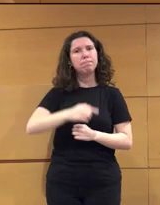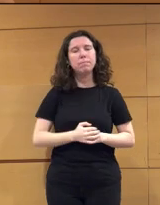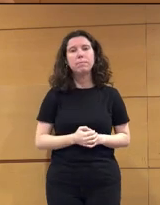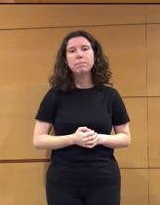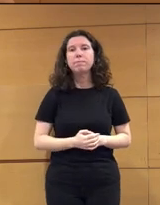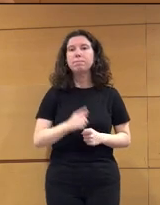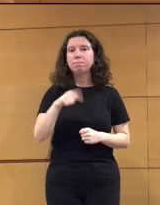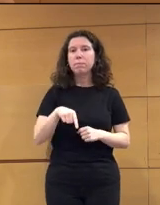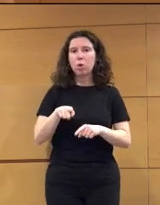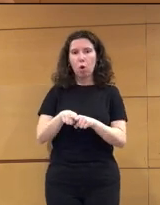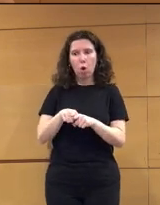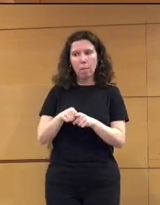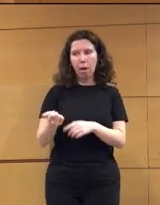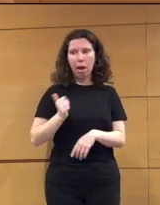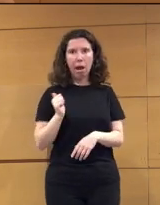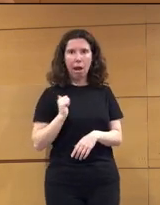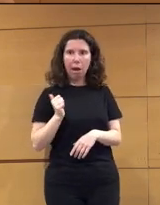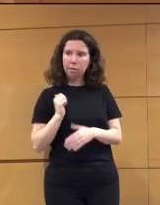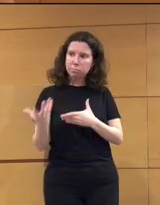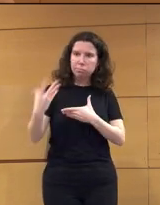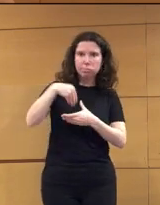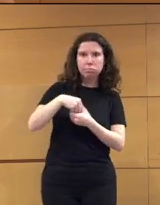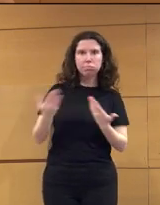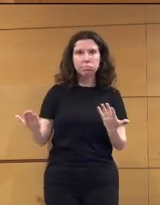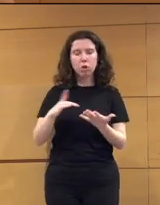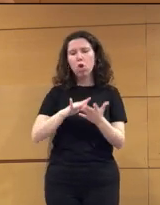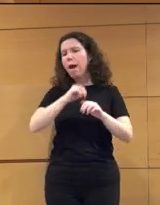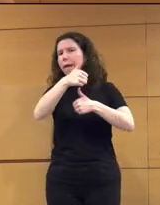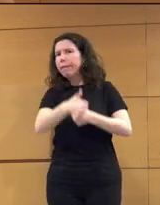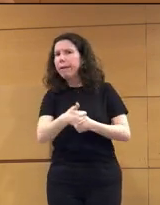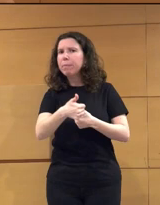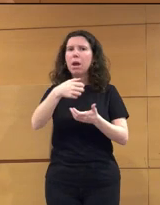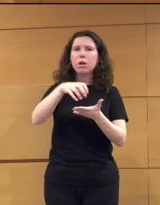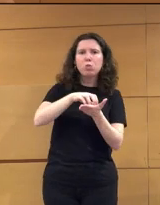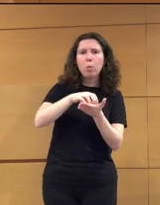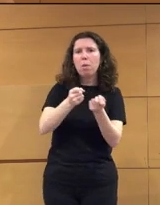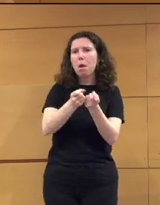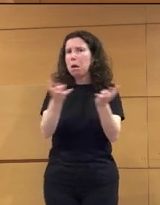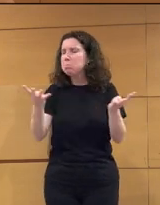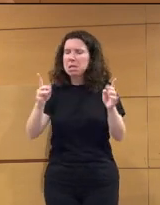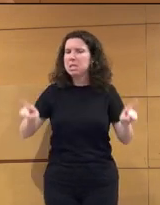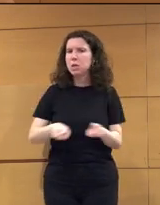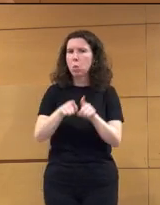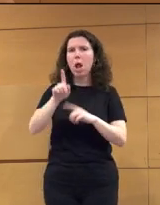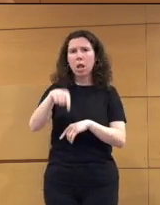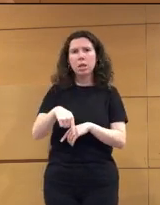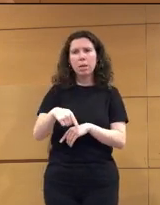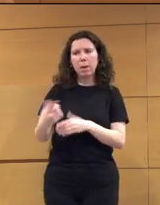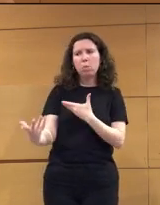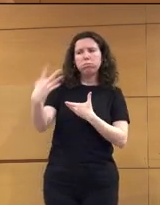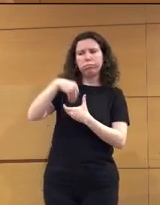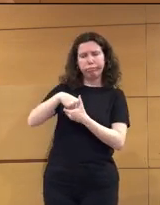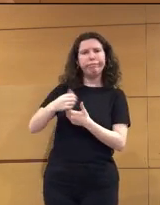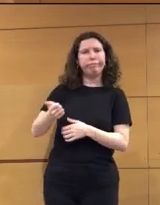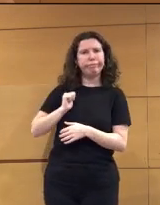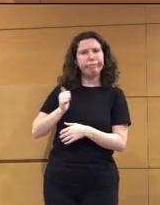siguin aliades també nostres, no? Més enllà dels reptes i de les incerteses que ens puguin generar, que siguin també aliades nostres per oferir